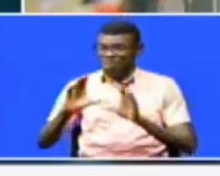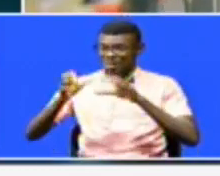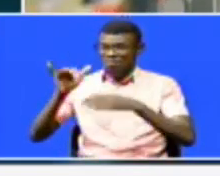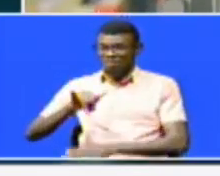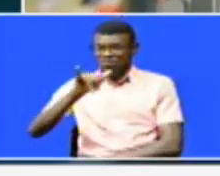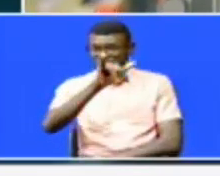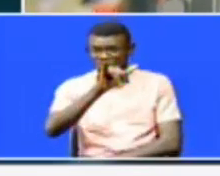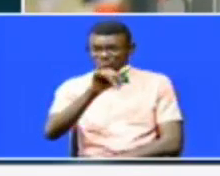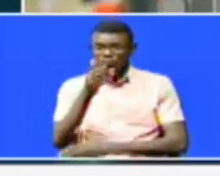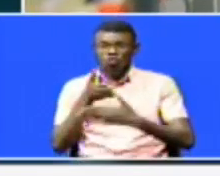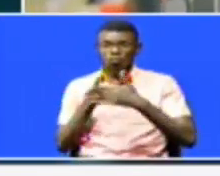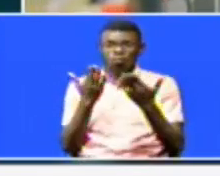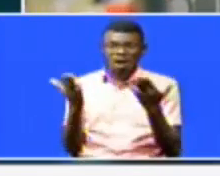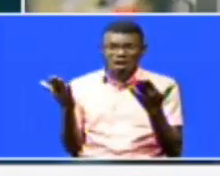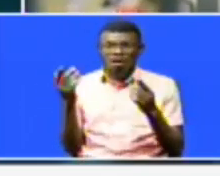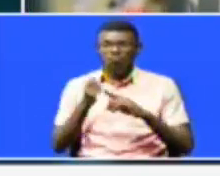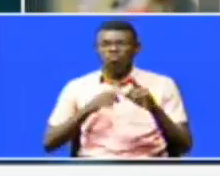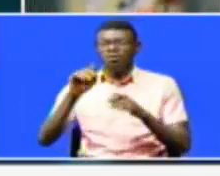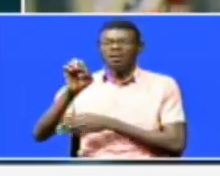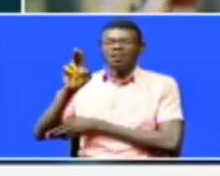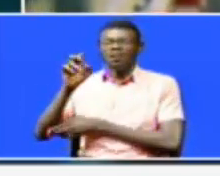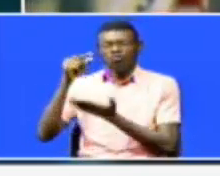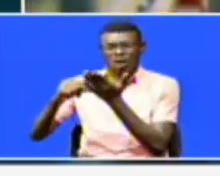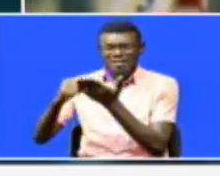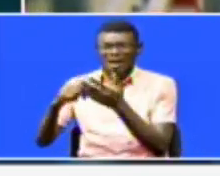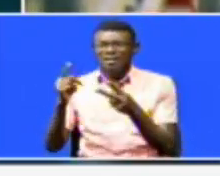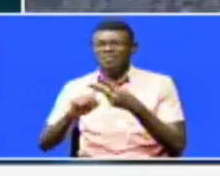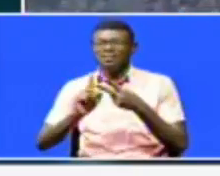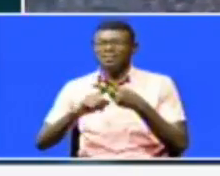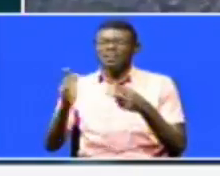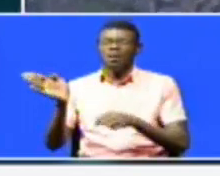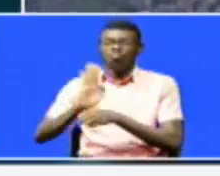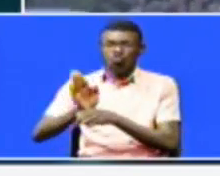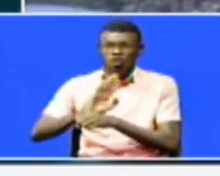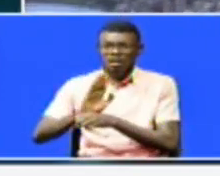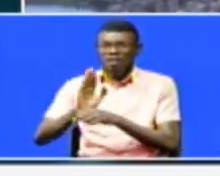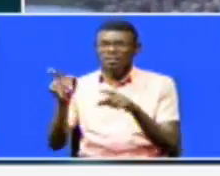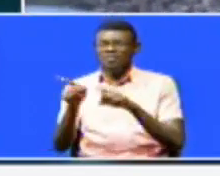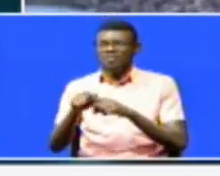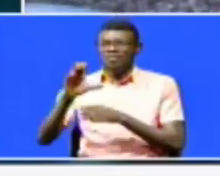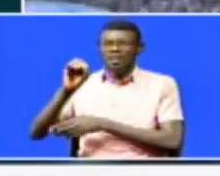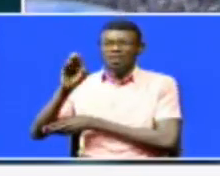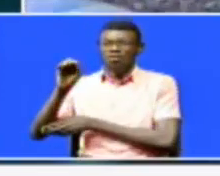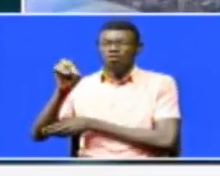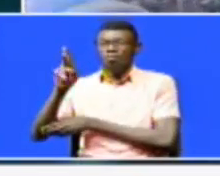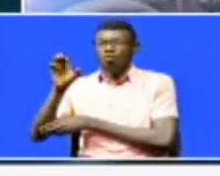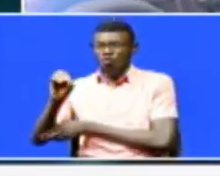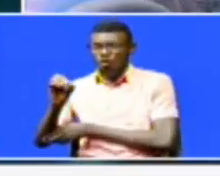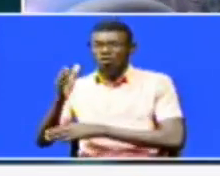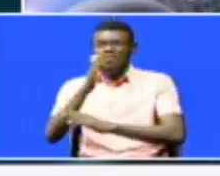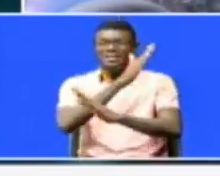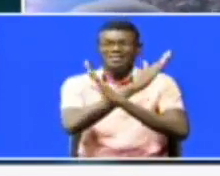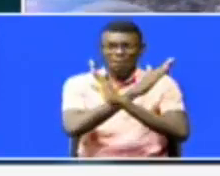ATCL ni zile za kwenda na kutoka mjini Entebbe Uganda, Bujumbura Burundi, Hayahaya Komoro, Lusaka